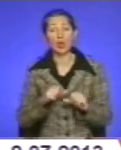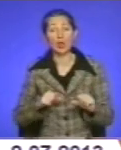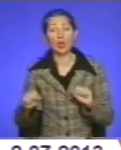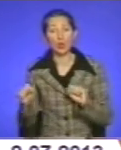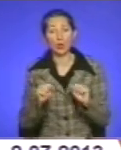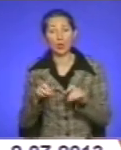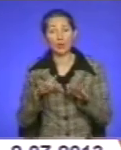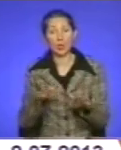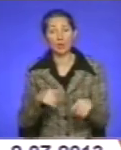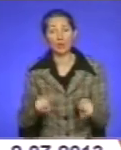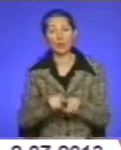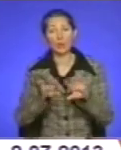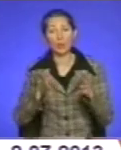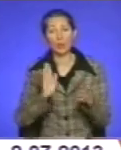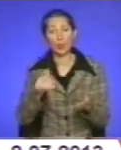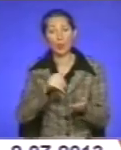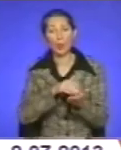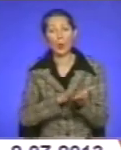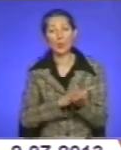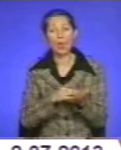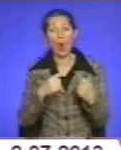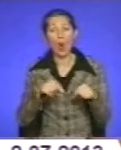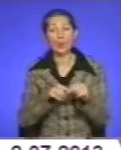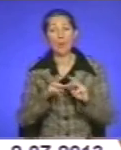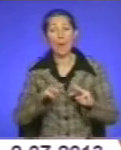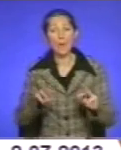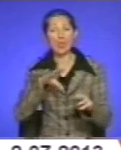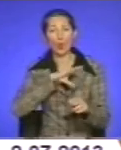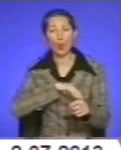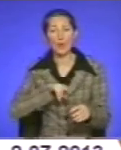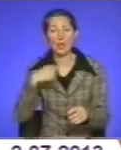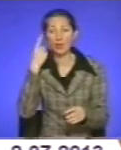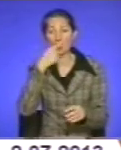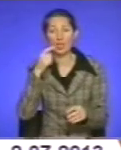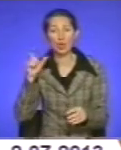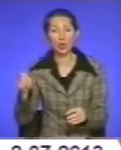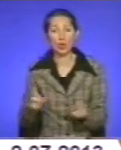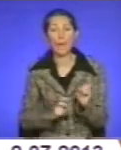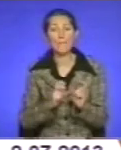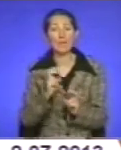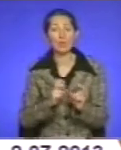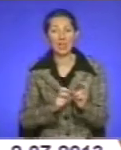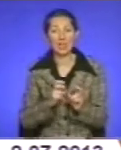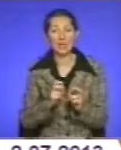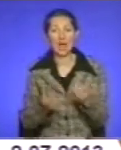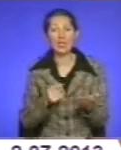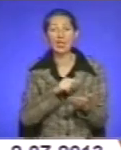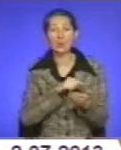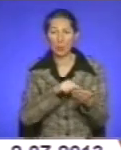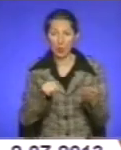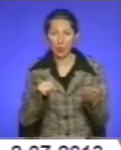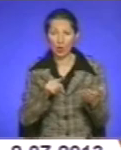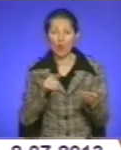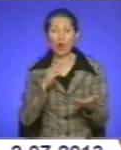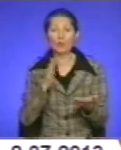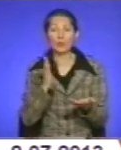такому випадку вони будуть обліковуватися в органах Міндоходів як фізичні особи-підприємці, але з позначкою того, що вони ще